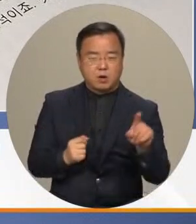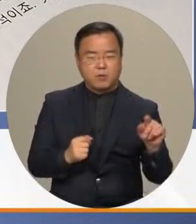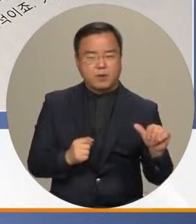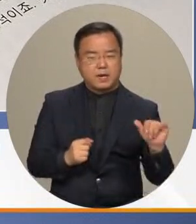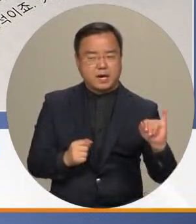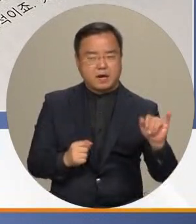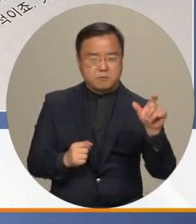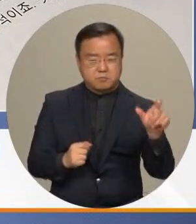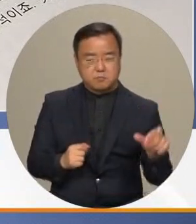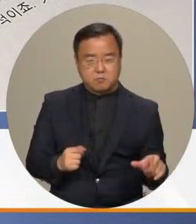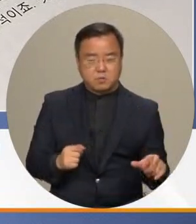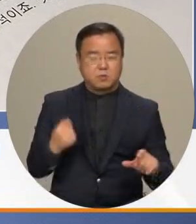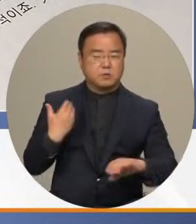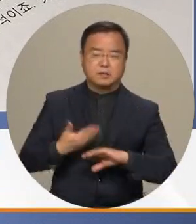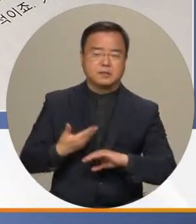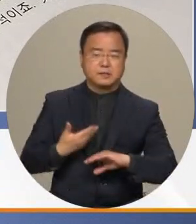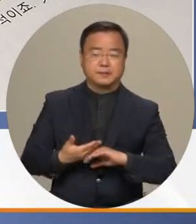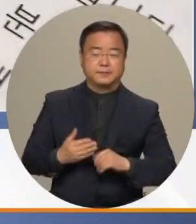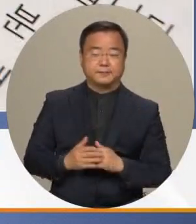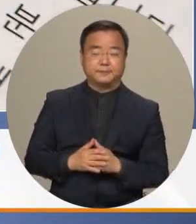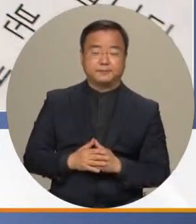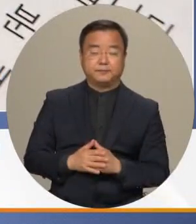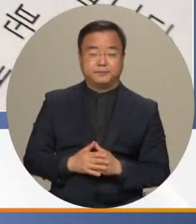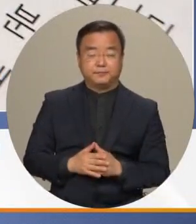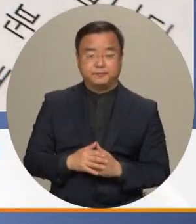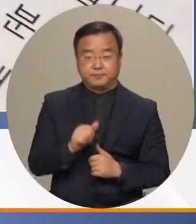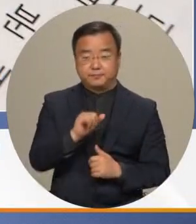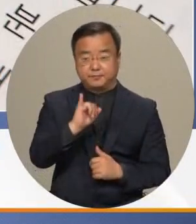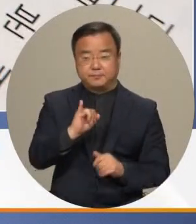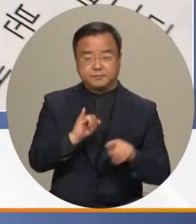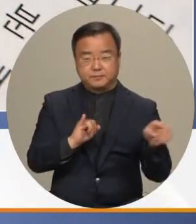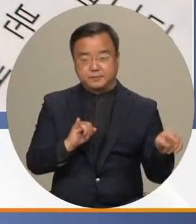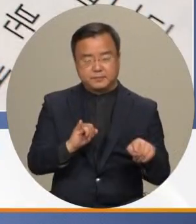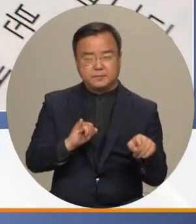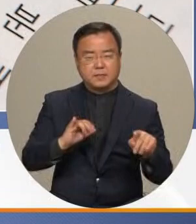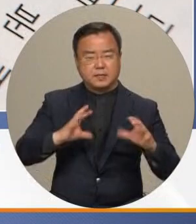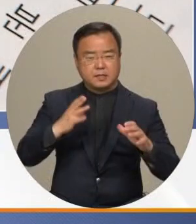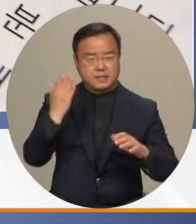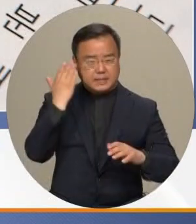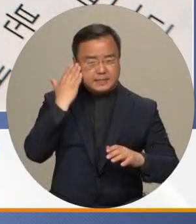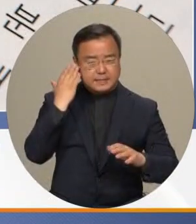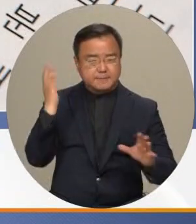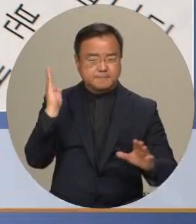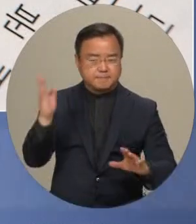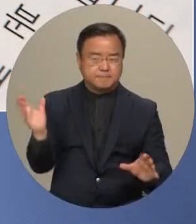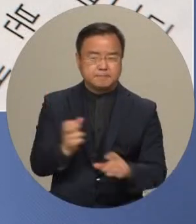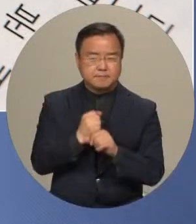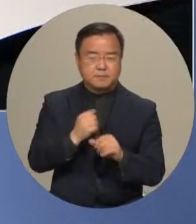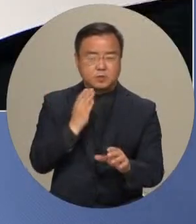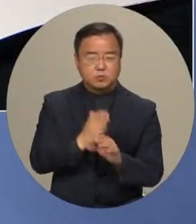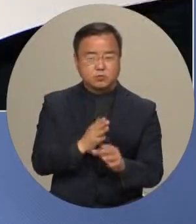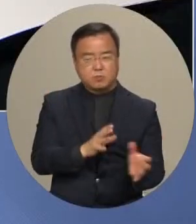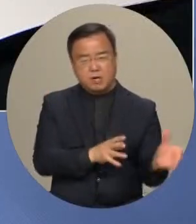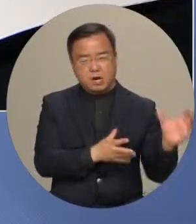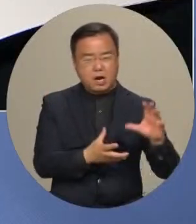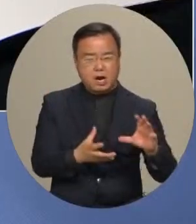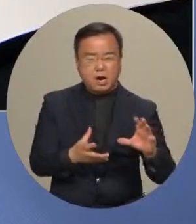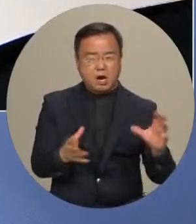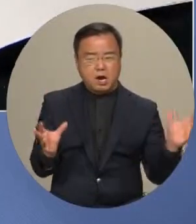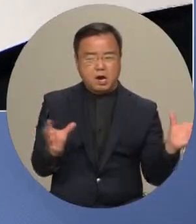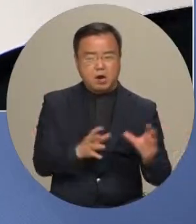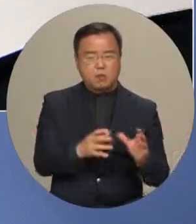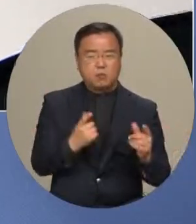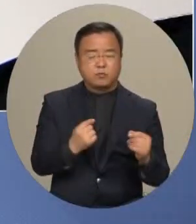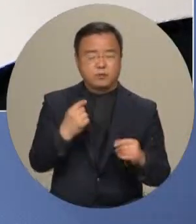느낌이었고 채취 PT 같은 경우에는 아직까지는 세상에 온갖 지식과 메시지들이 다 결합해서 좀 쏟아붓는듯한 그런 인상은